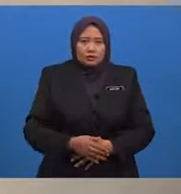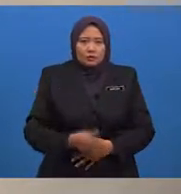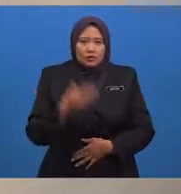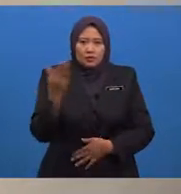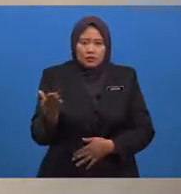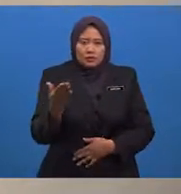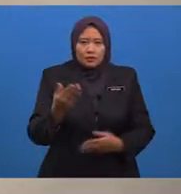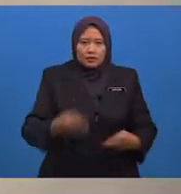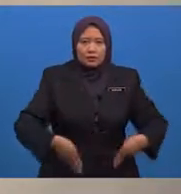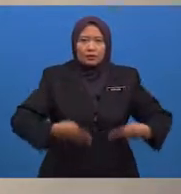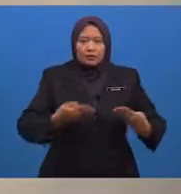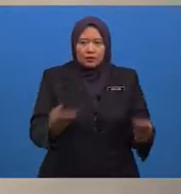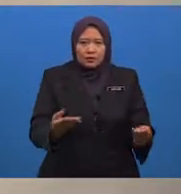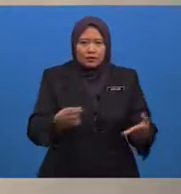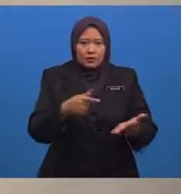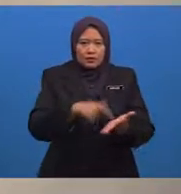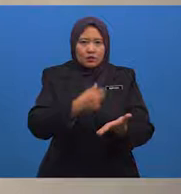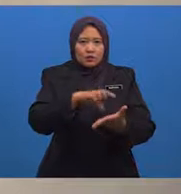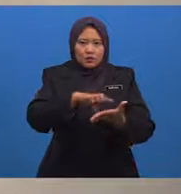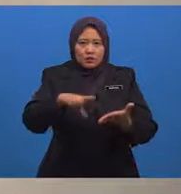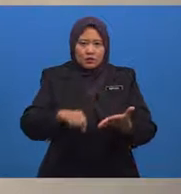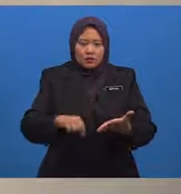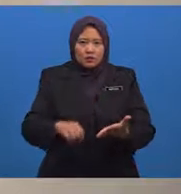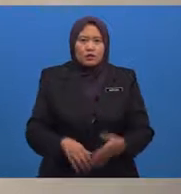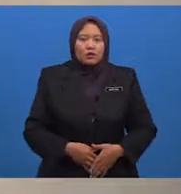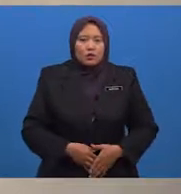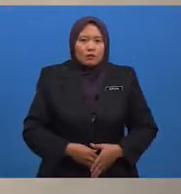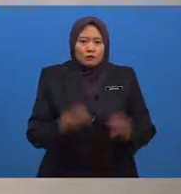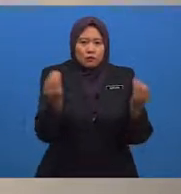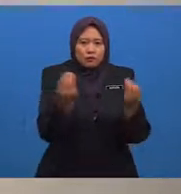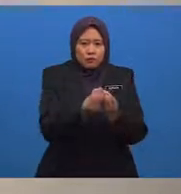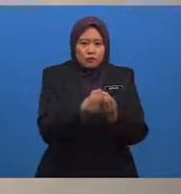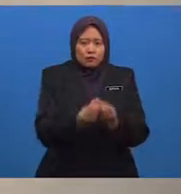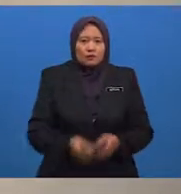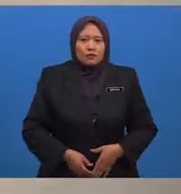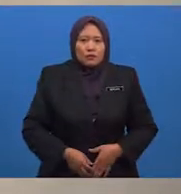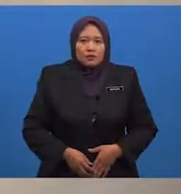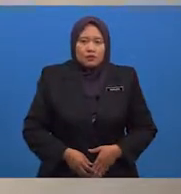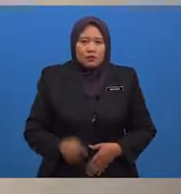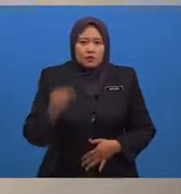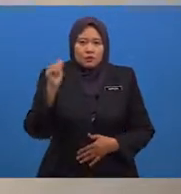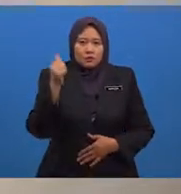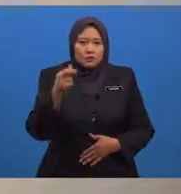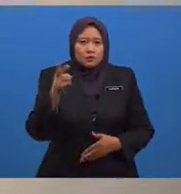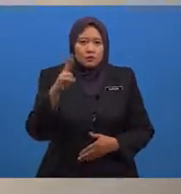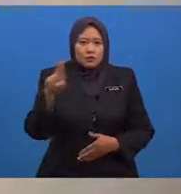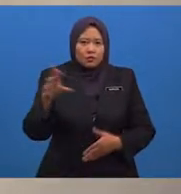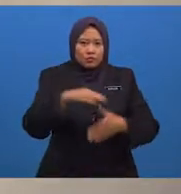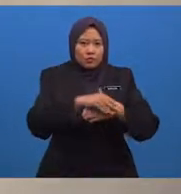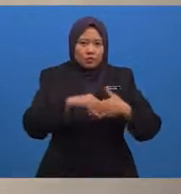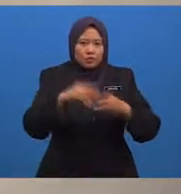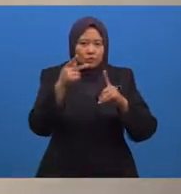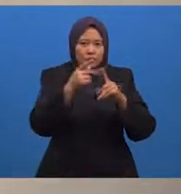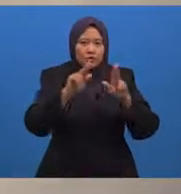cek yang berjumlah RM10,000 kepada keluarga Fauziah sebagai